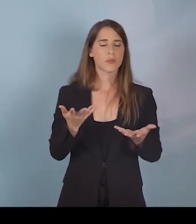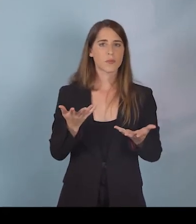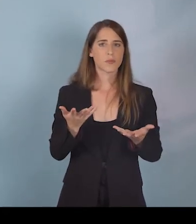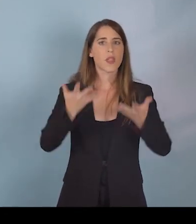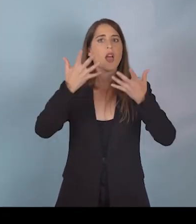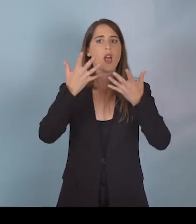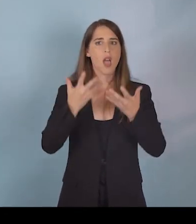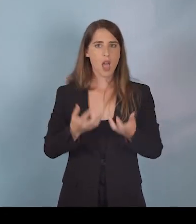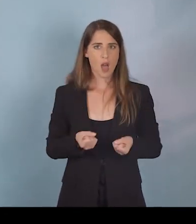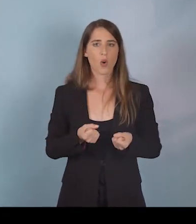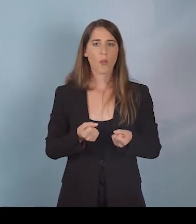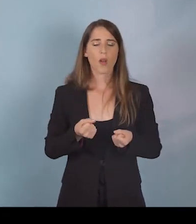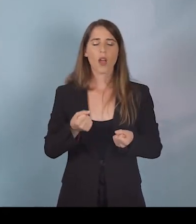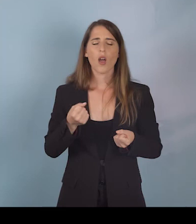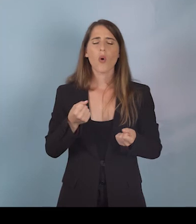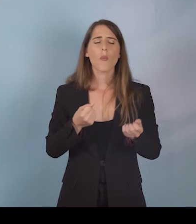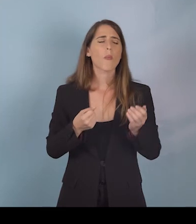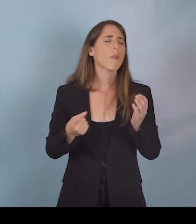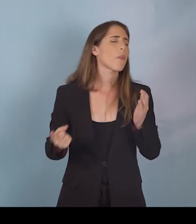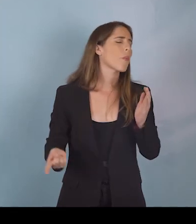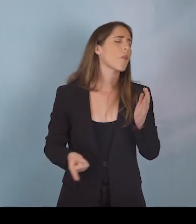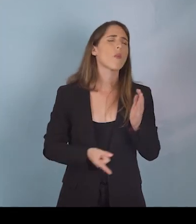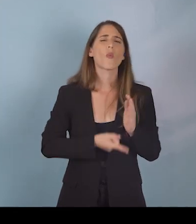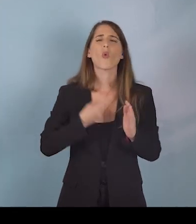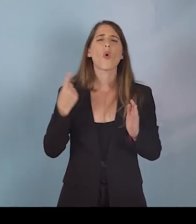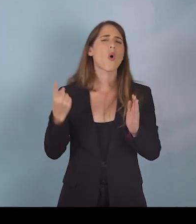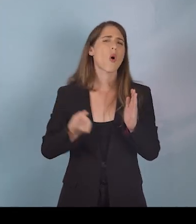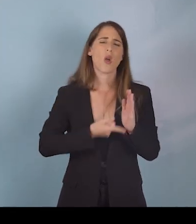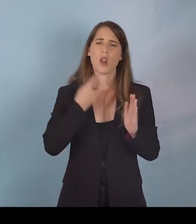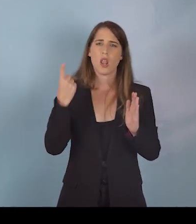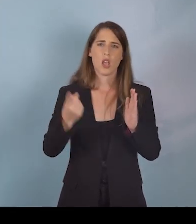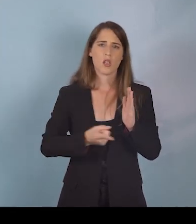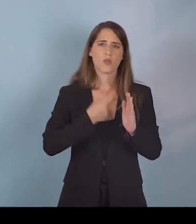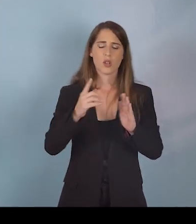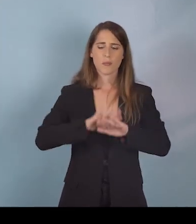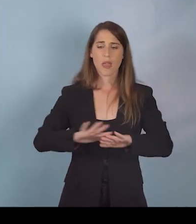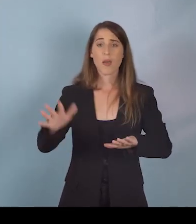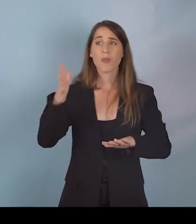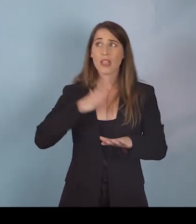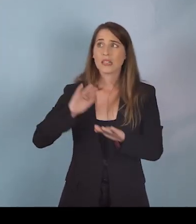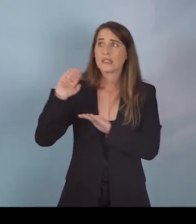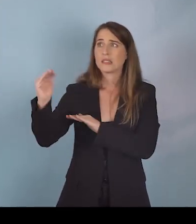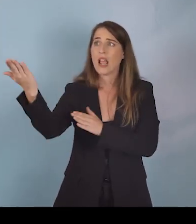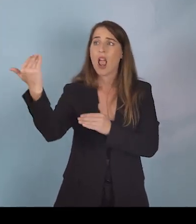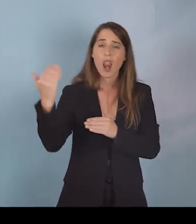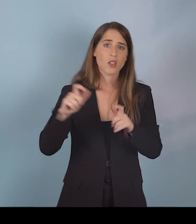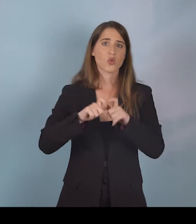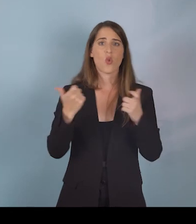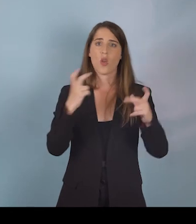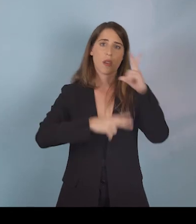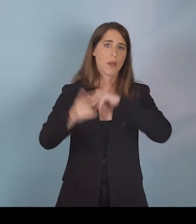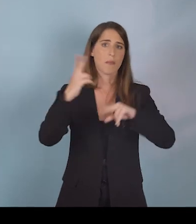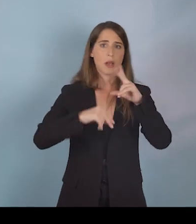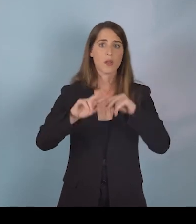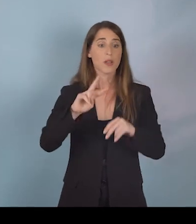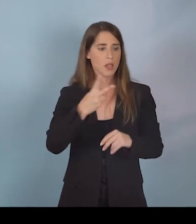από διευθυντές σχολείων. Έχουμε άπειρες φορές έχουν έρθει σε επαφή μαζί μας παιδιά